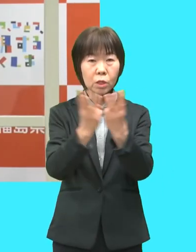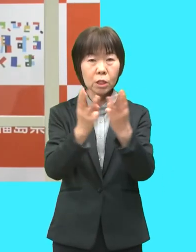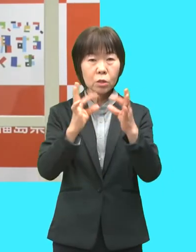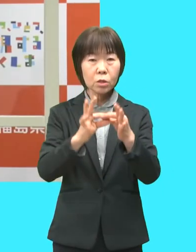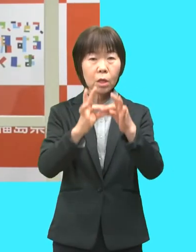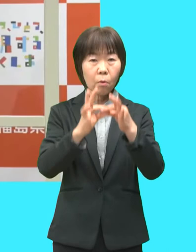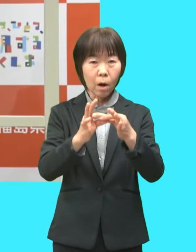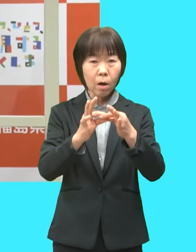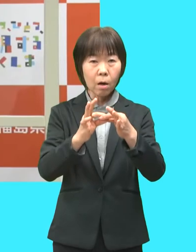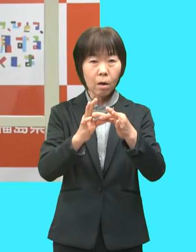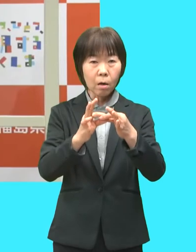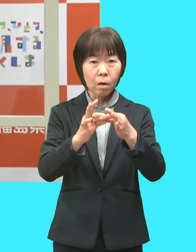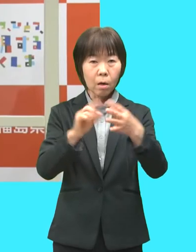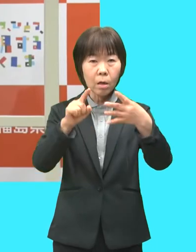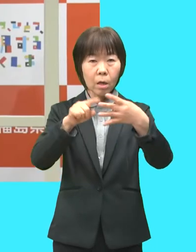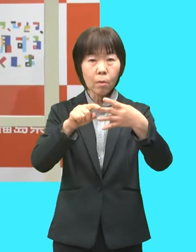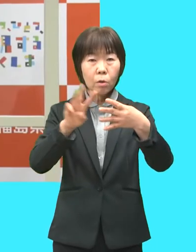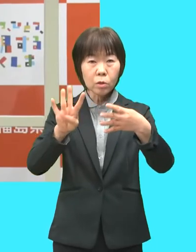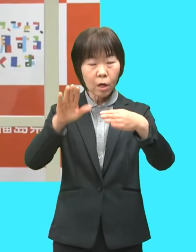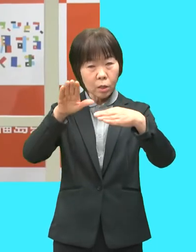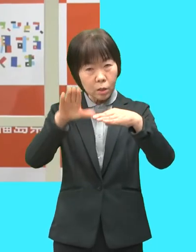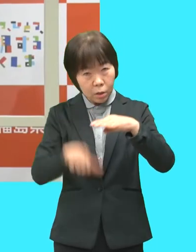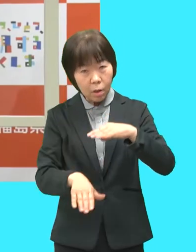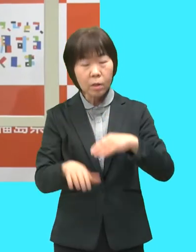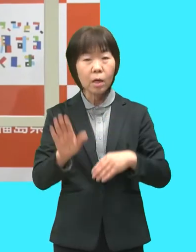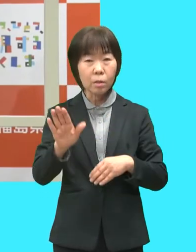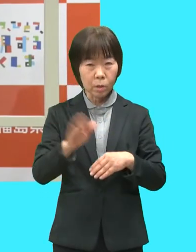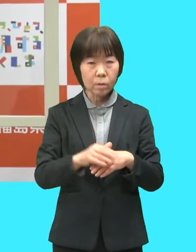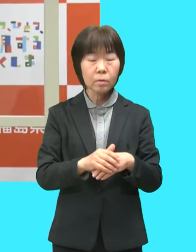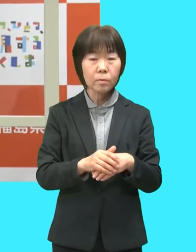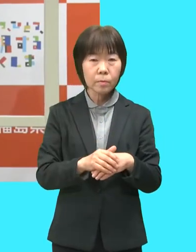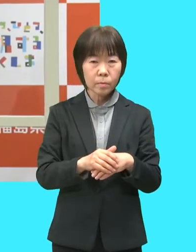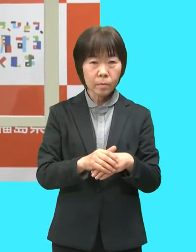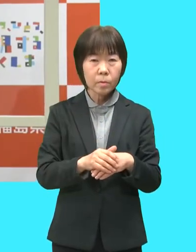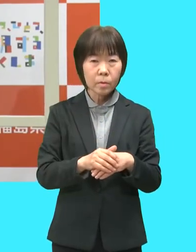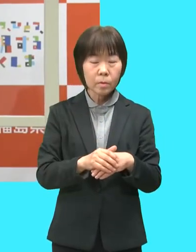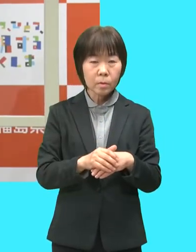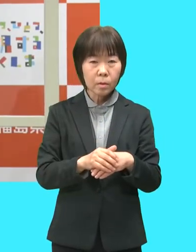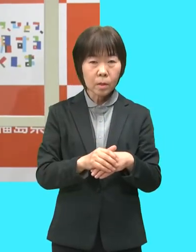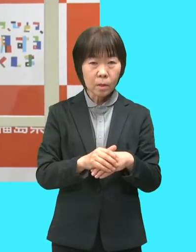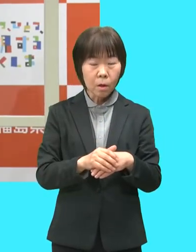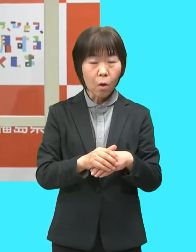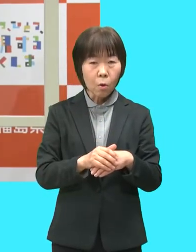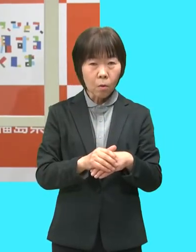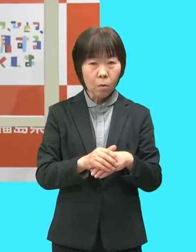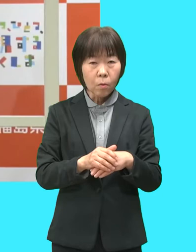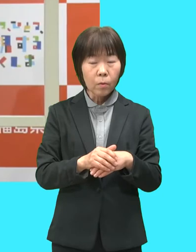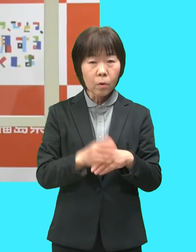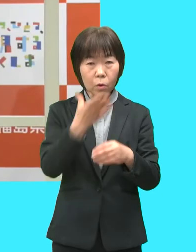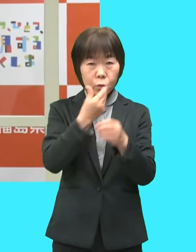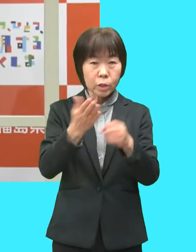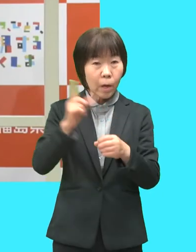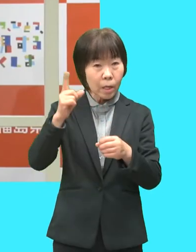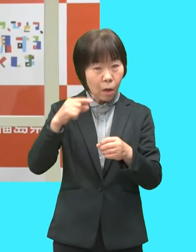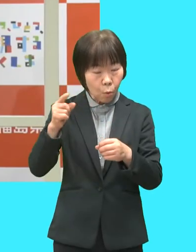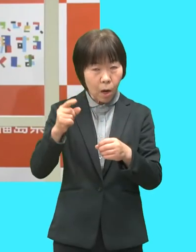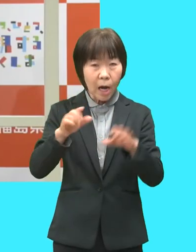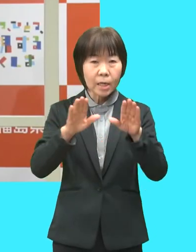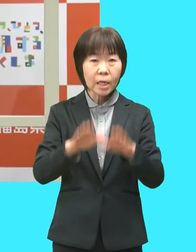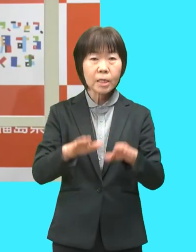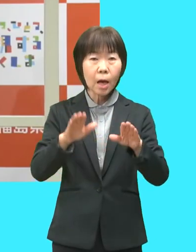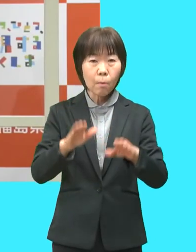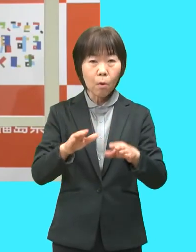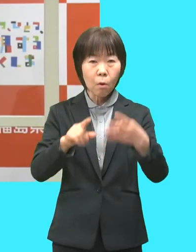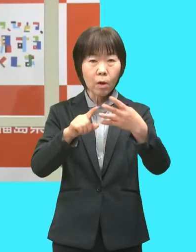てはステージ3の目安には至っておりません。このような状況を踏まえて福島県は現在